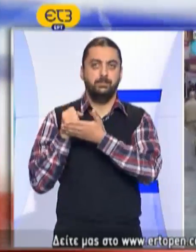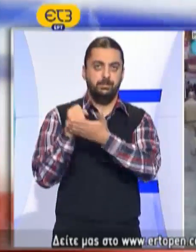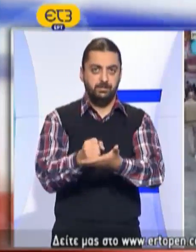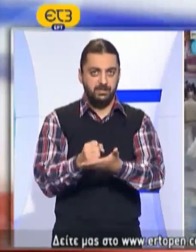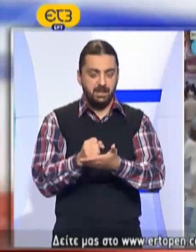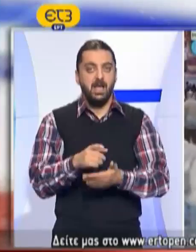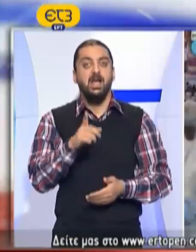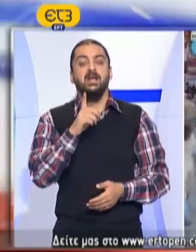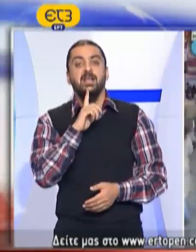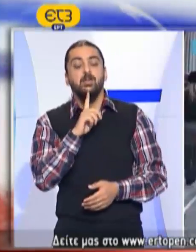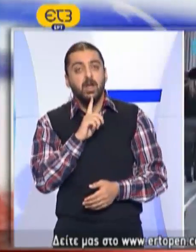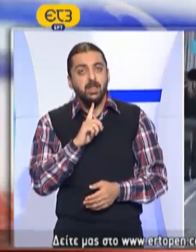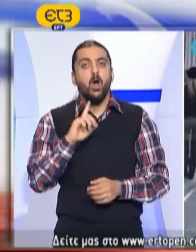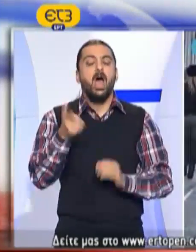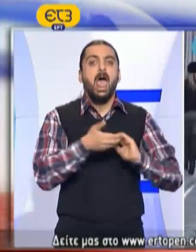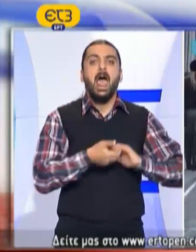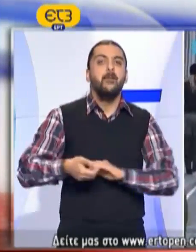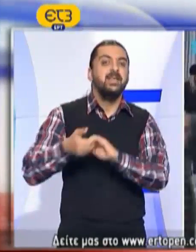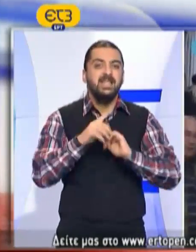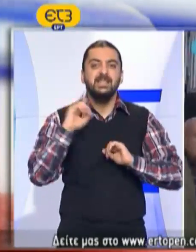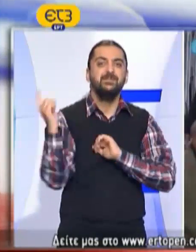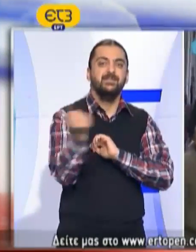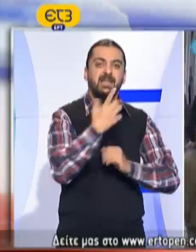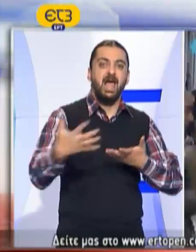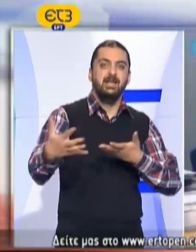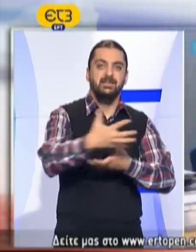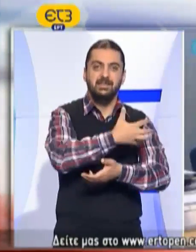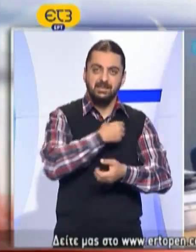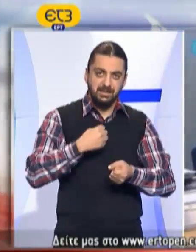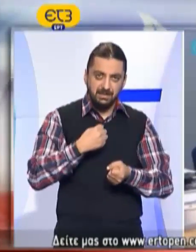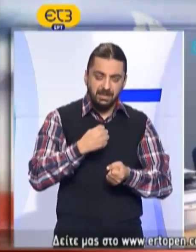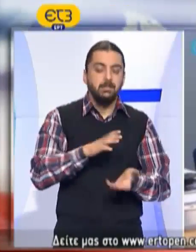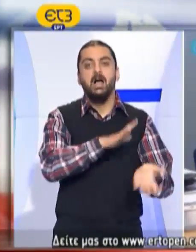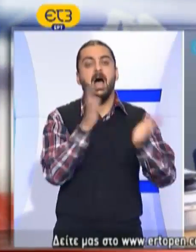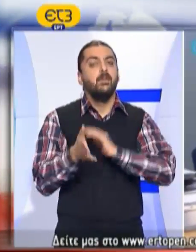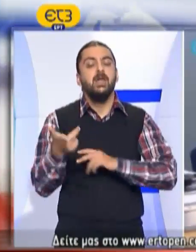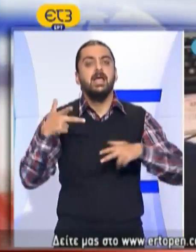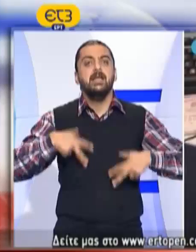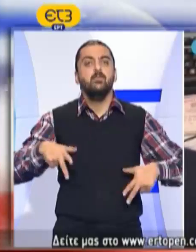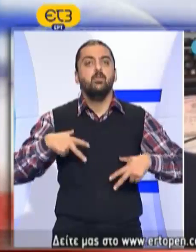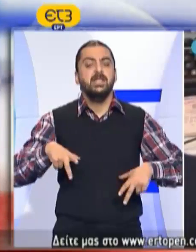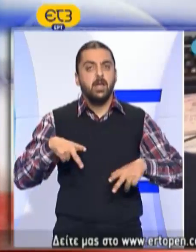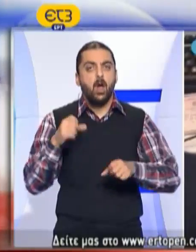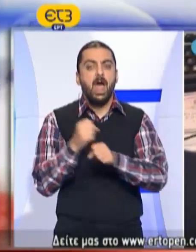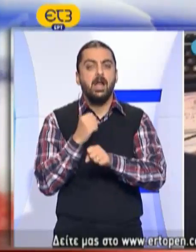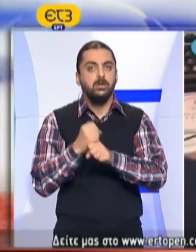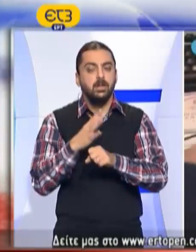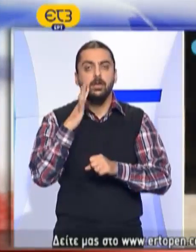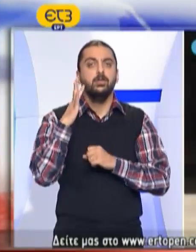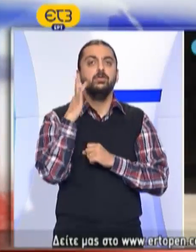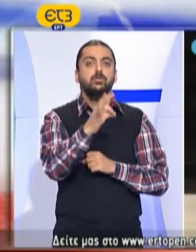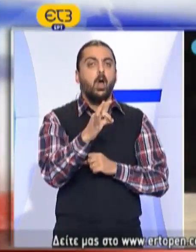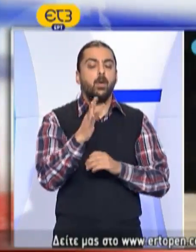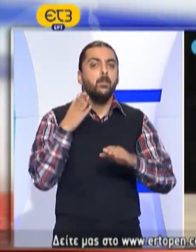επιβολής εισφοράς επί του κύκλου εργασιών των επιχειρήσεων και σε αντιστάθμισμα αυτού, το Υπουργείο Εργασίας επεξεργάζεται στοχευμένες